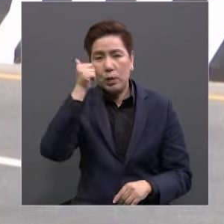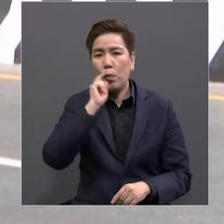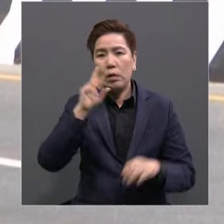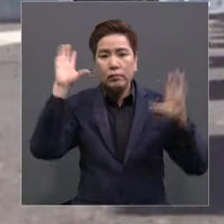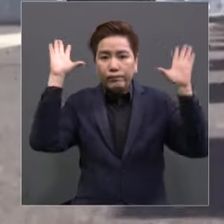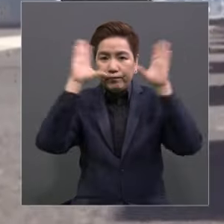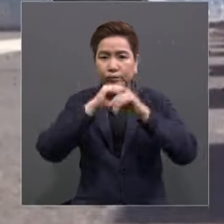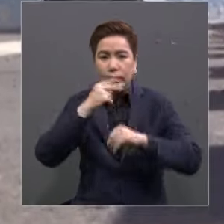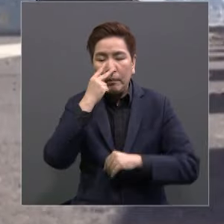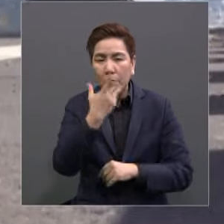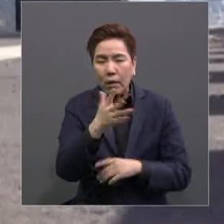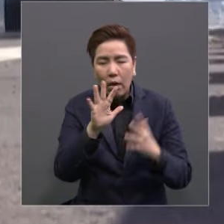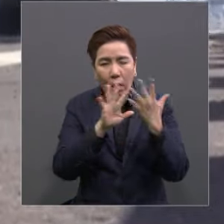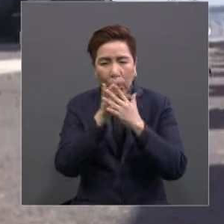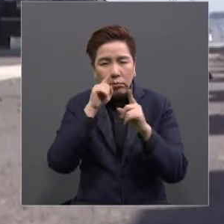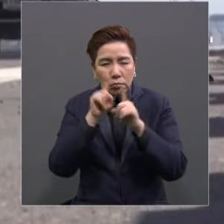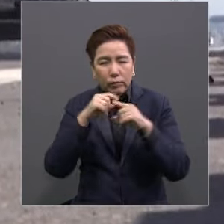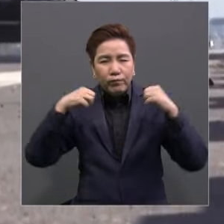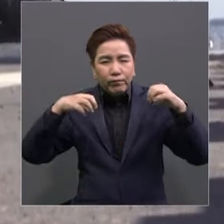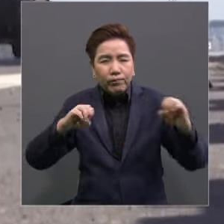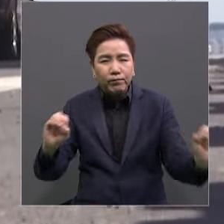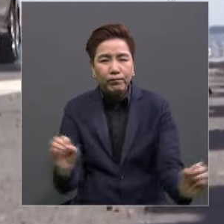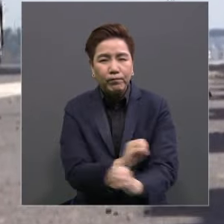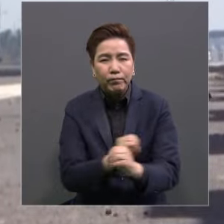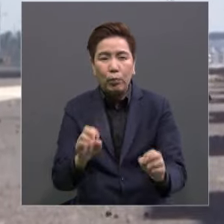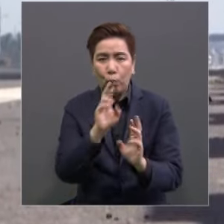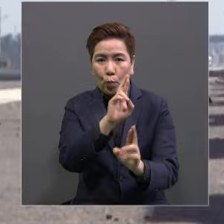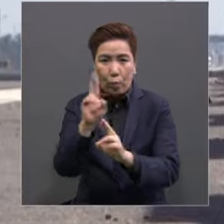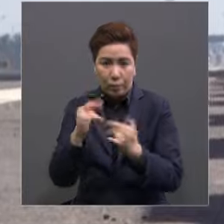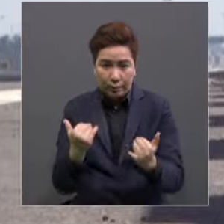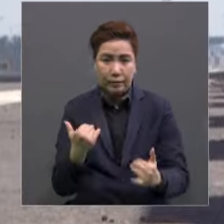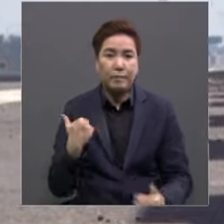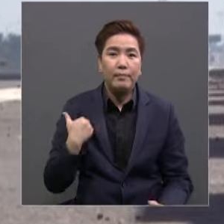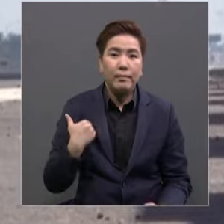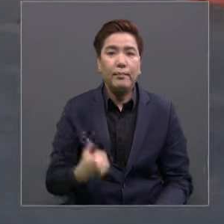ลางคืนเส้นทางเลี่ยงอาจจะยังไม่ค่อยสะดวกเรื่องของไฟฟ้าส่องสว่างเท่าไหร่นะครับ